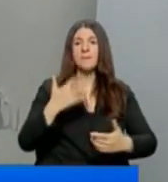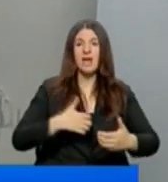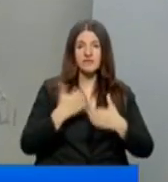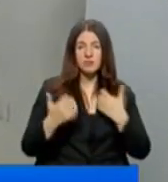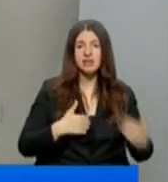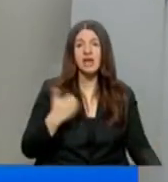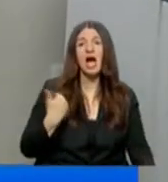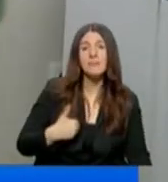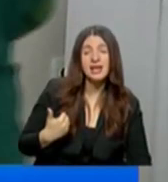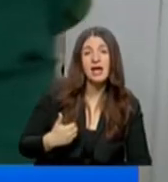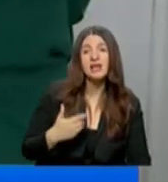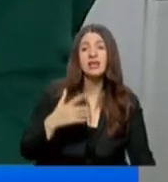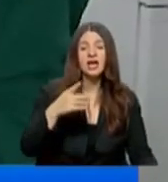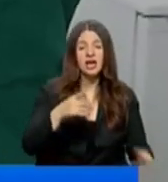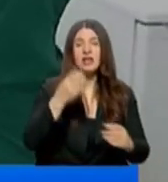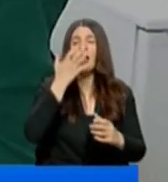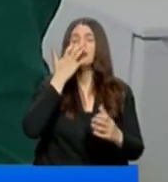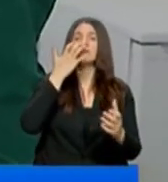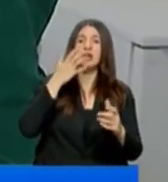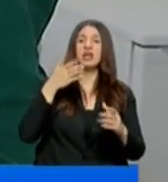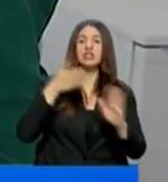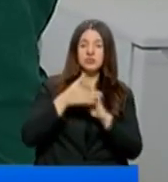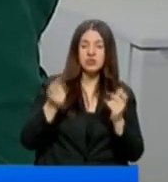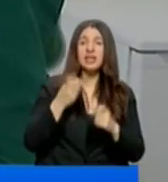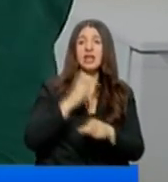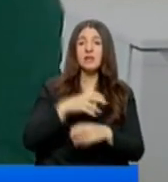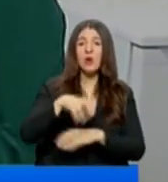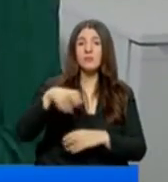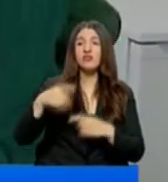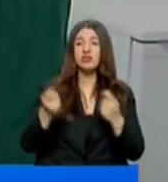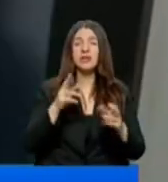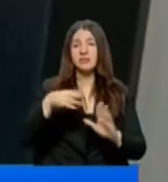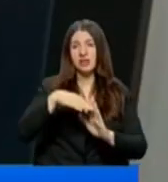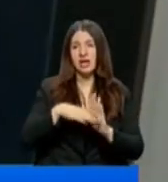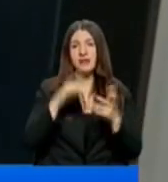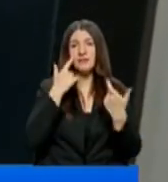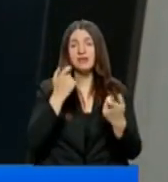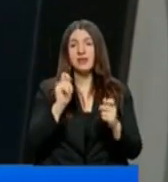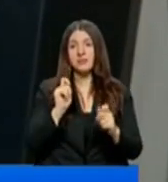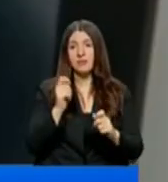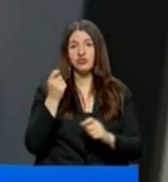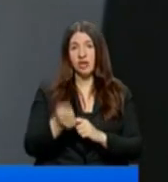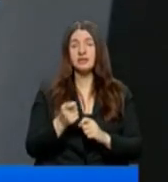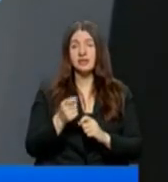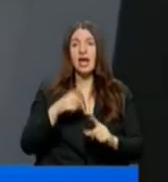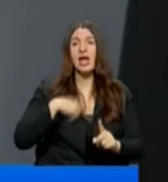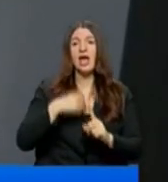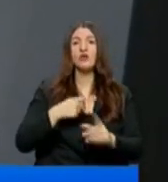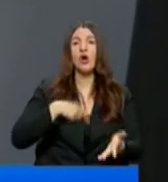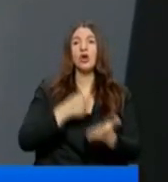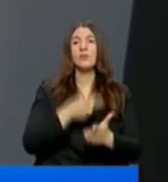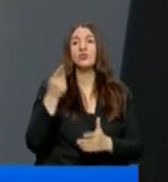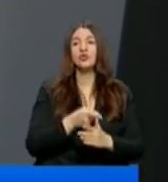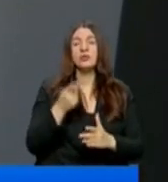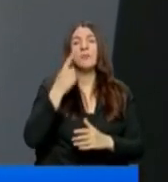performansı, ameliyat, anestezi, girişimsel işlemler, riskli bölümlerde çalışma gibi unsurlar dikkate alınmak suretiyle ek ödemenin